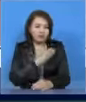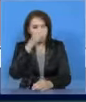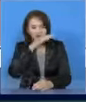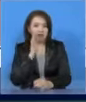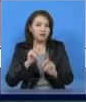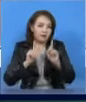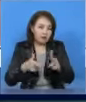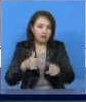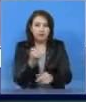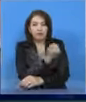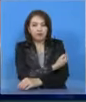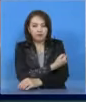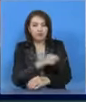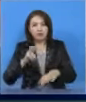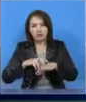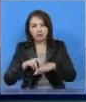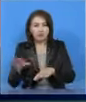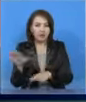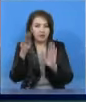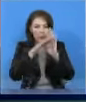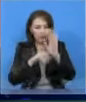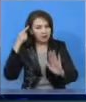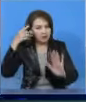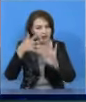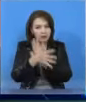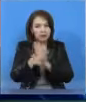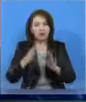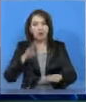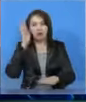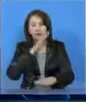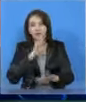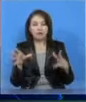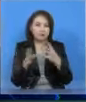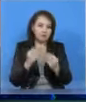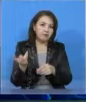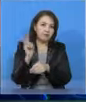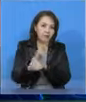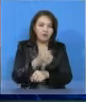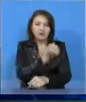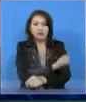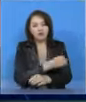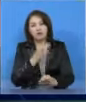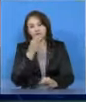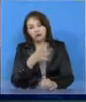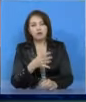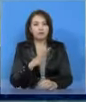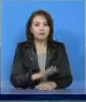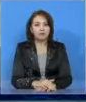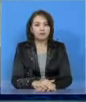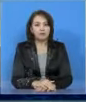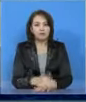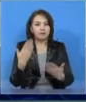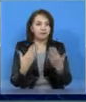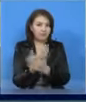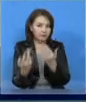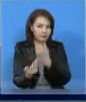рұқсатымен екпе қабылдадым. Дәрігерлер барлық ережені түсіндіріп айтты. Ата-анаммен бірге келдім. Екпеден кейінгі жағдайым ойдағыдай.